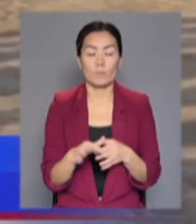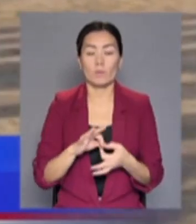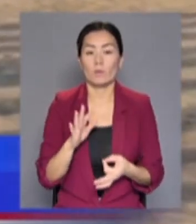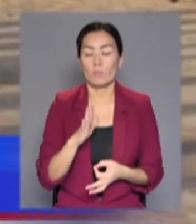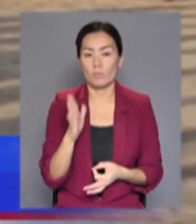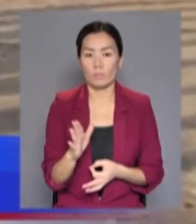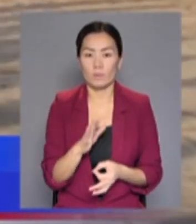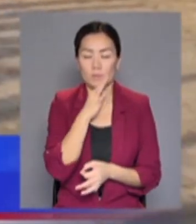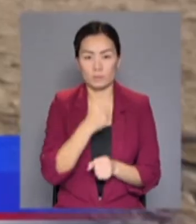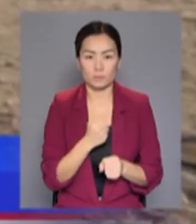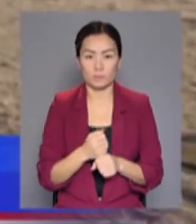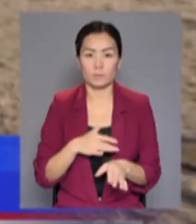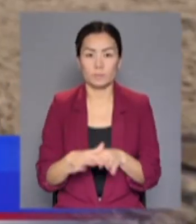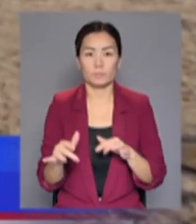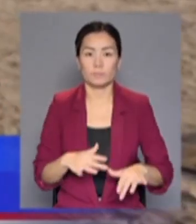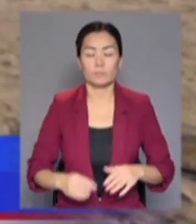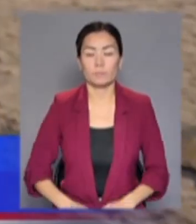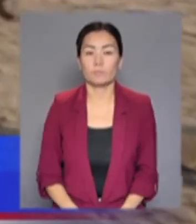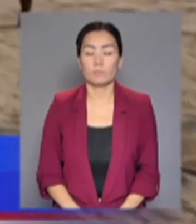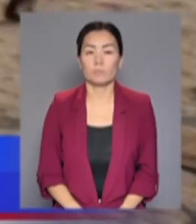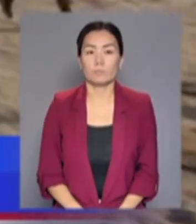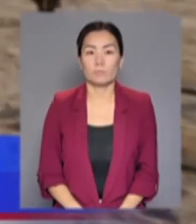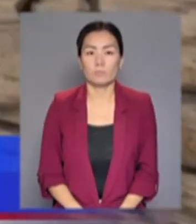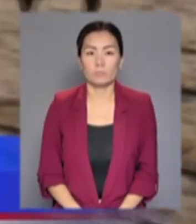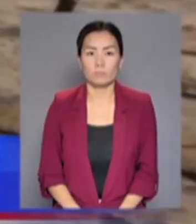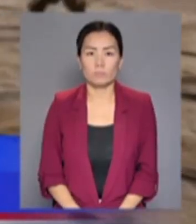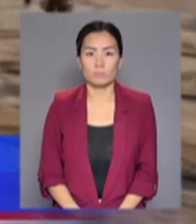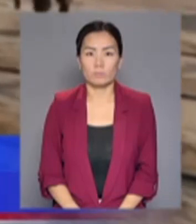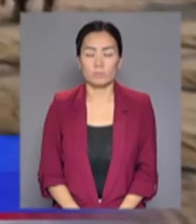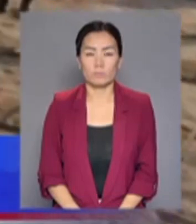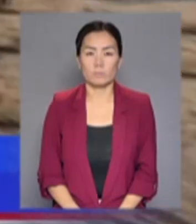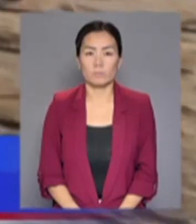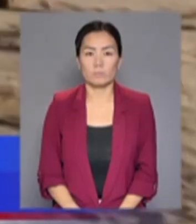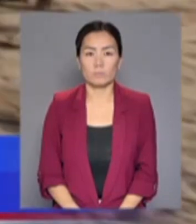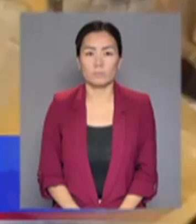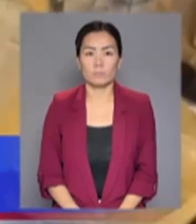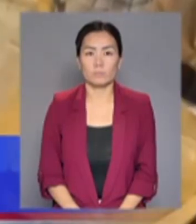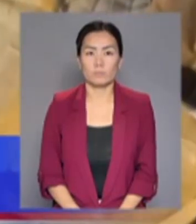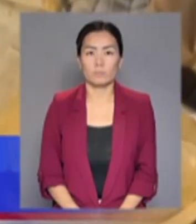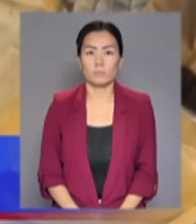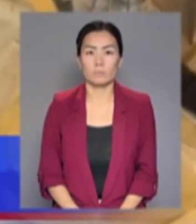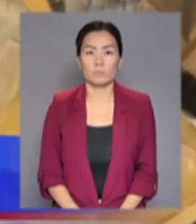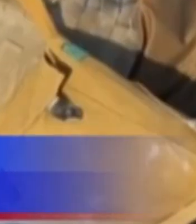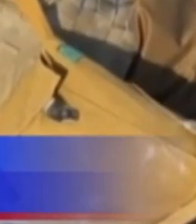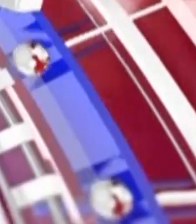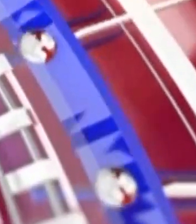таких задач, как оперативное реагирование. Аймбур Харюльна, Серик Жиксембайло, Артур Ботпанов, телеканал «Атырау».